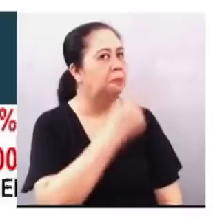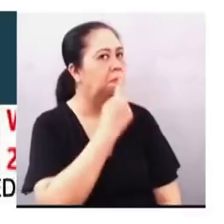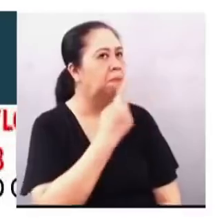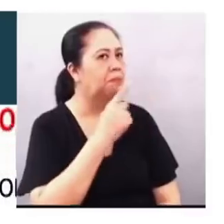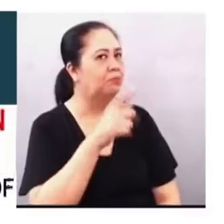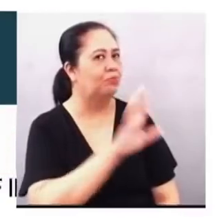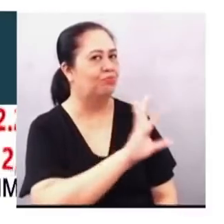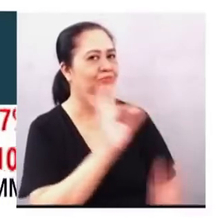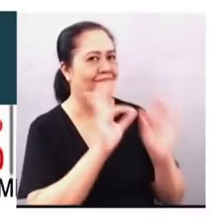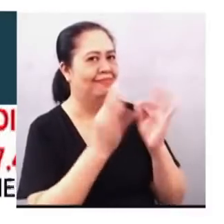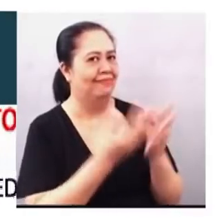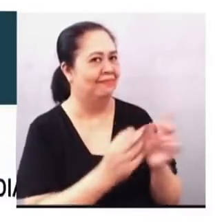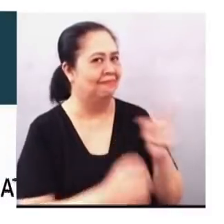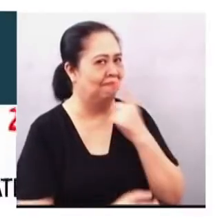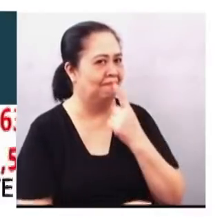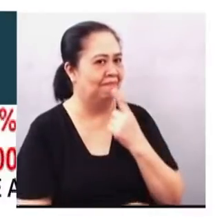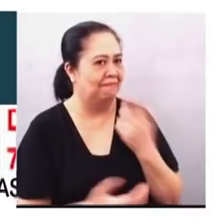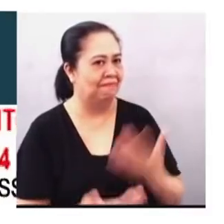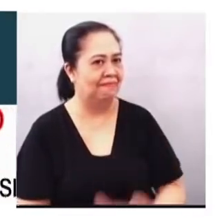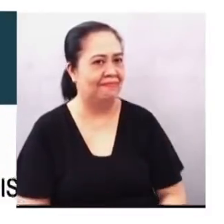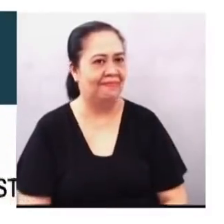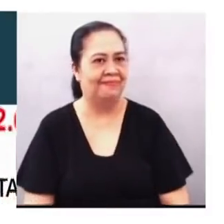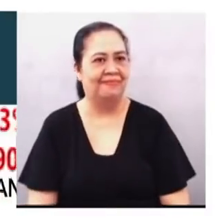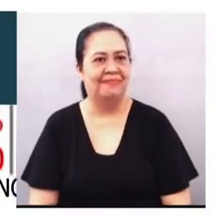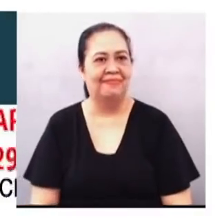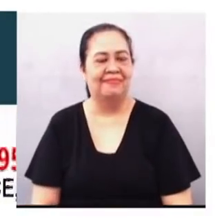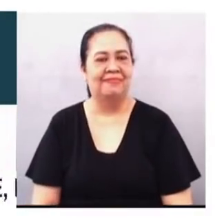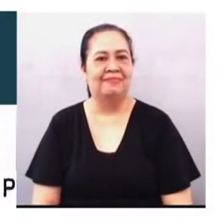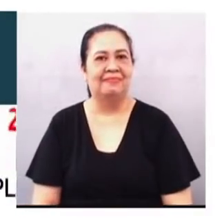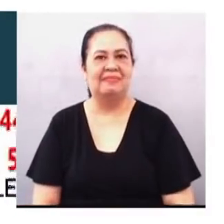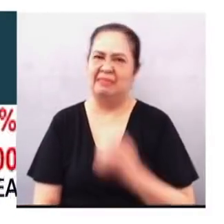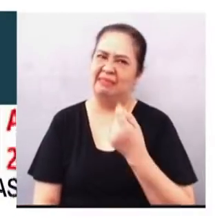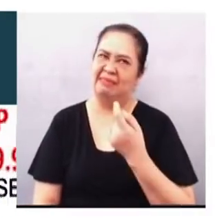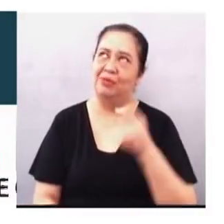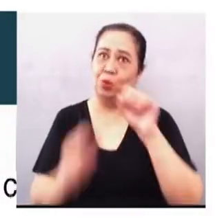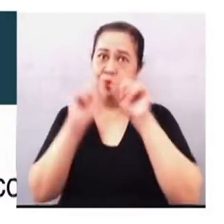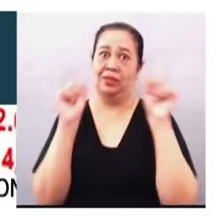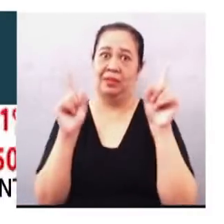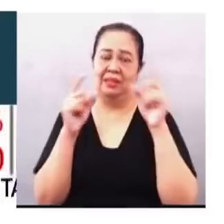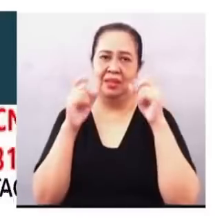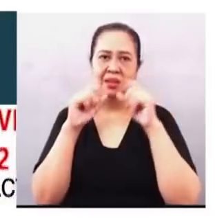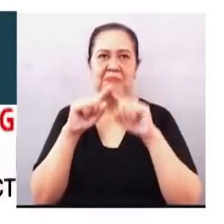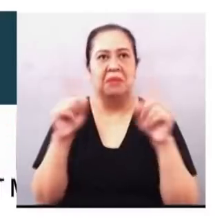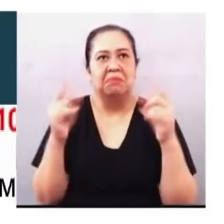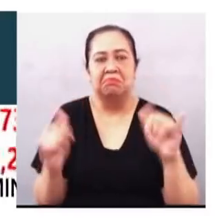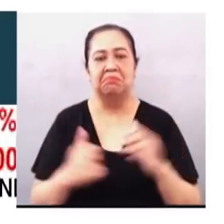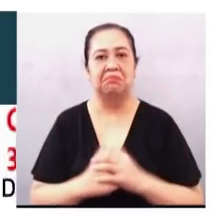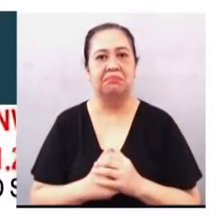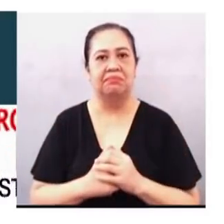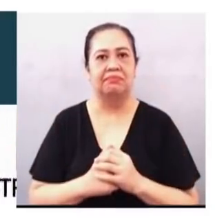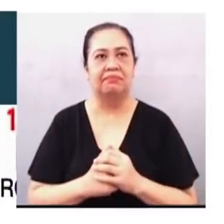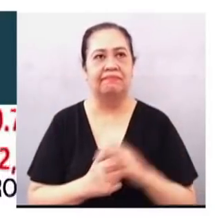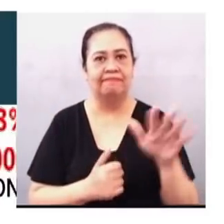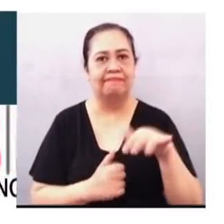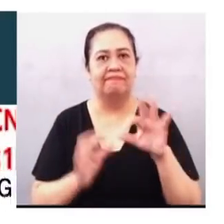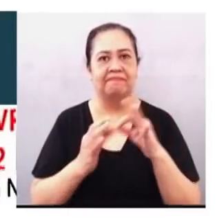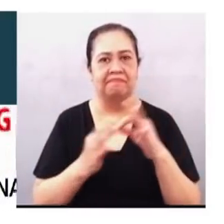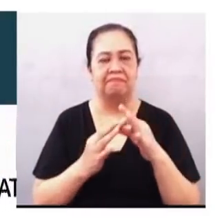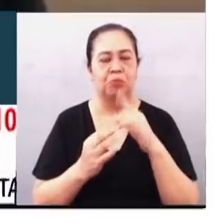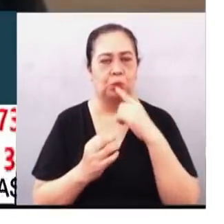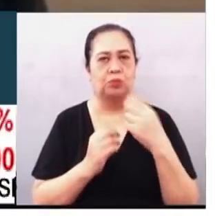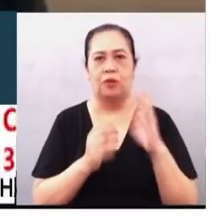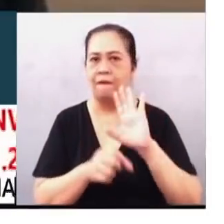pamilya ninyo? Medyo nagulat sila. Nagulat, but still, they expressed their full